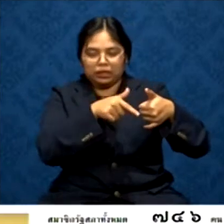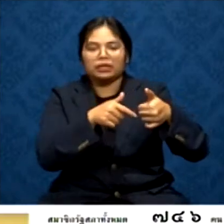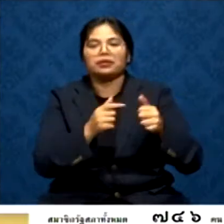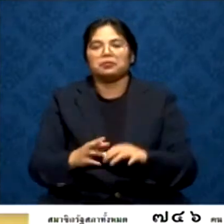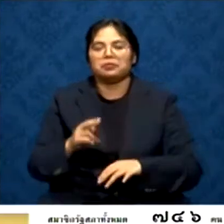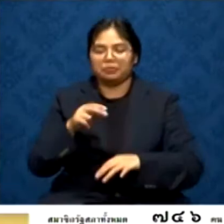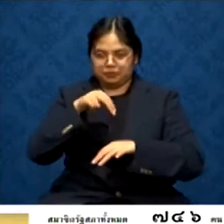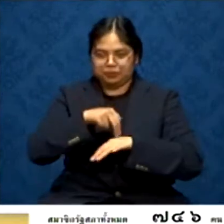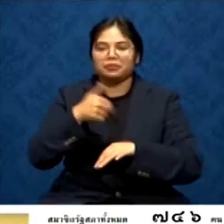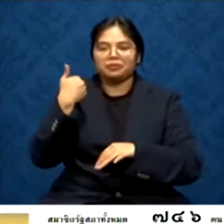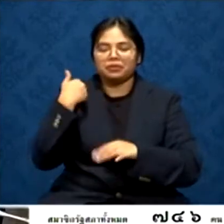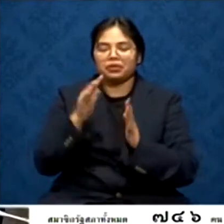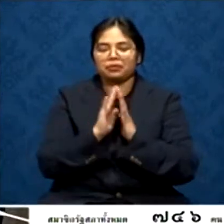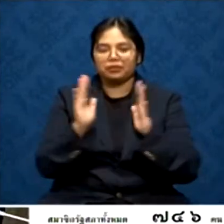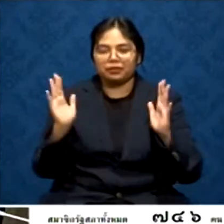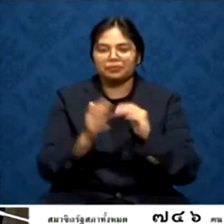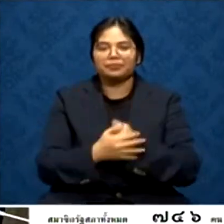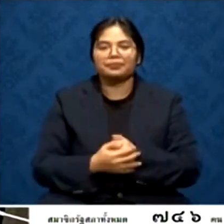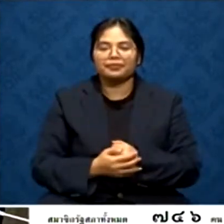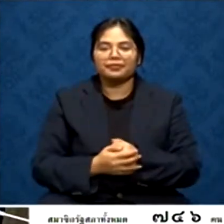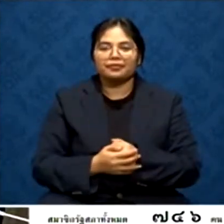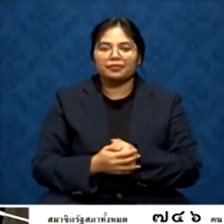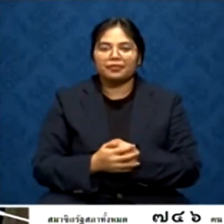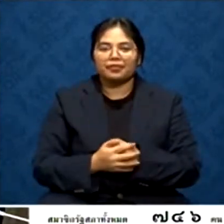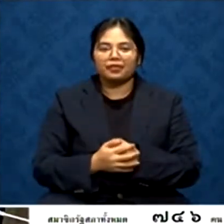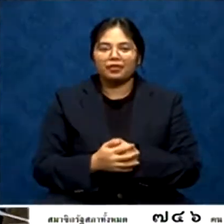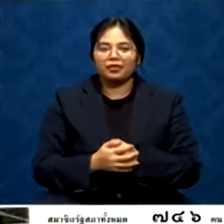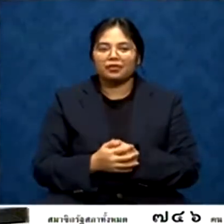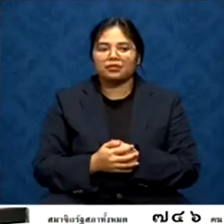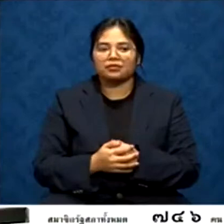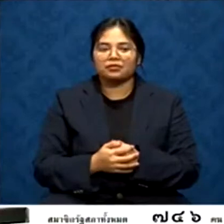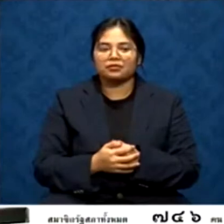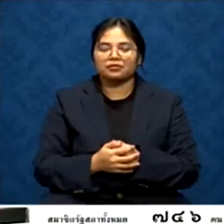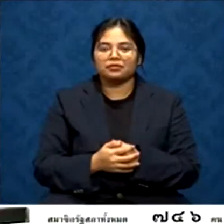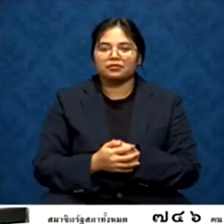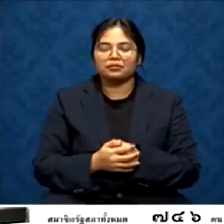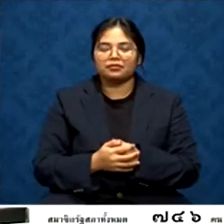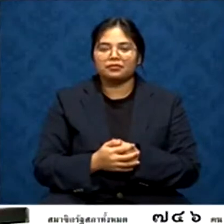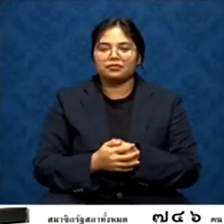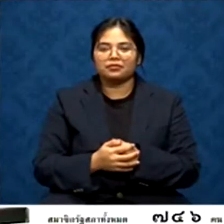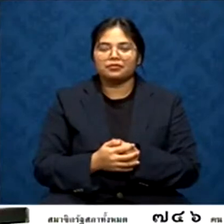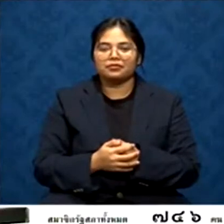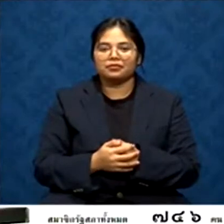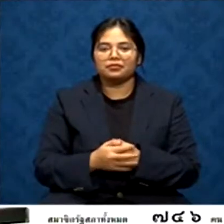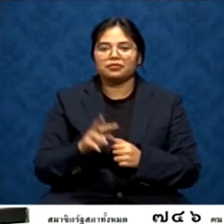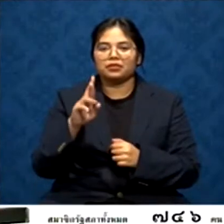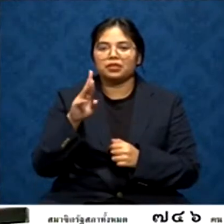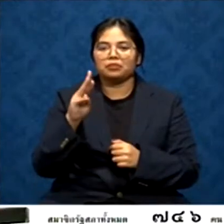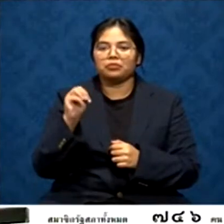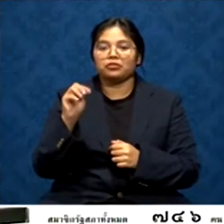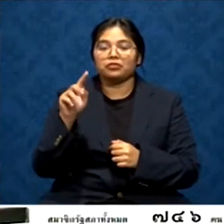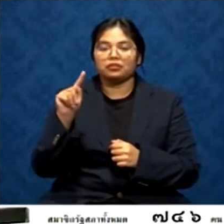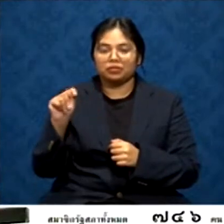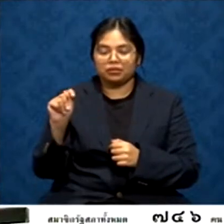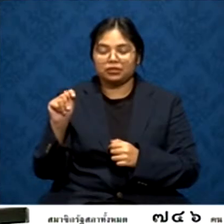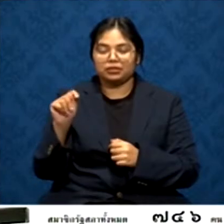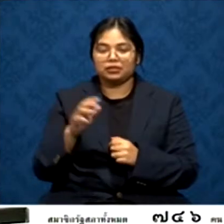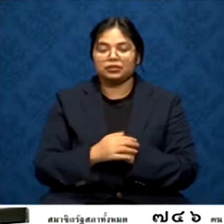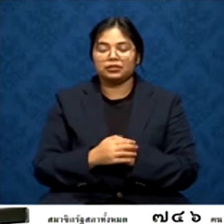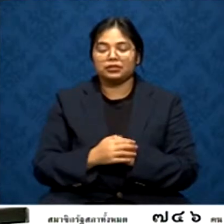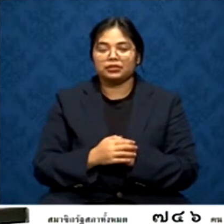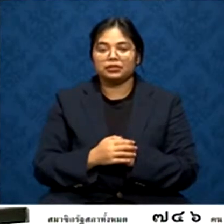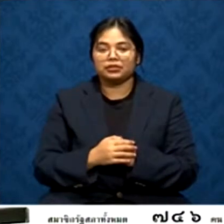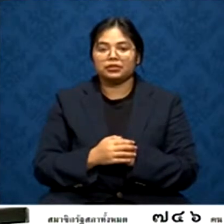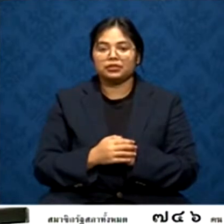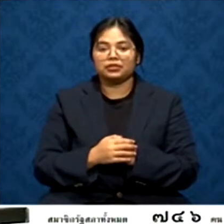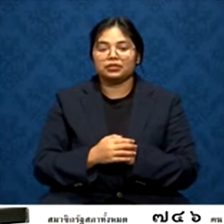ประธานครับ ครับท่านสุทินคลังแสงรัฐมนตรีว่าการกระทรวงกลาโหมจะขอตอบและ